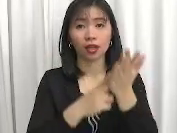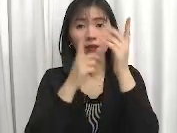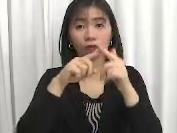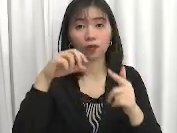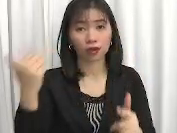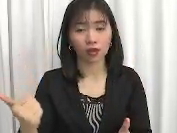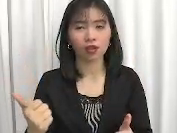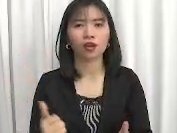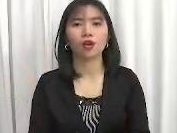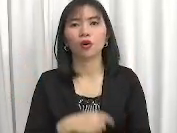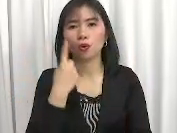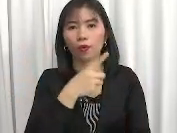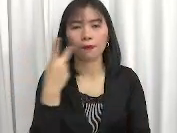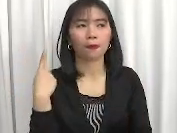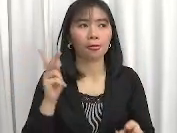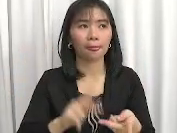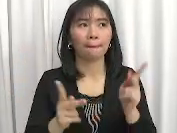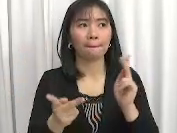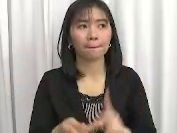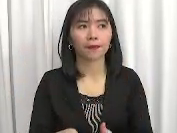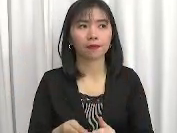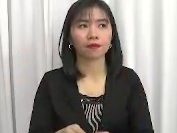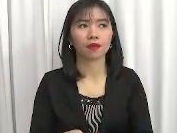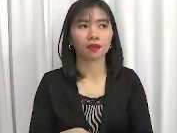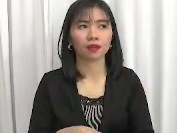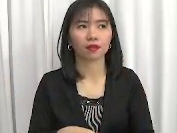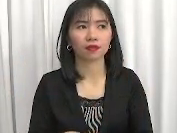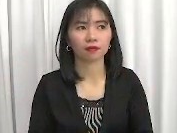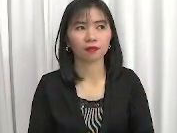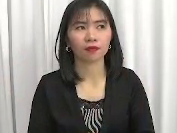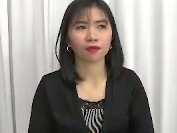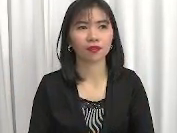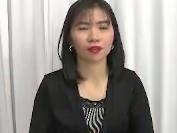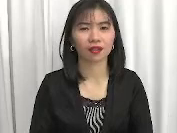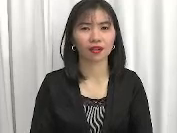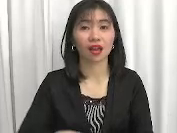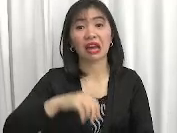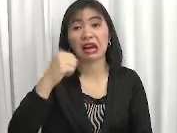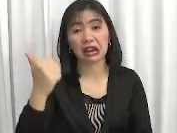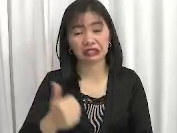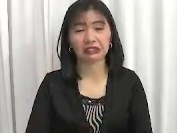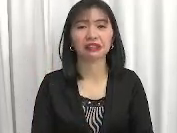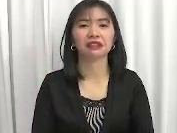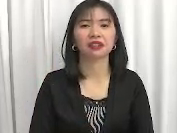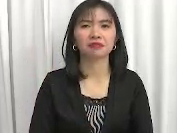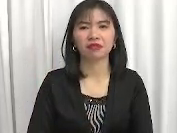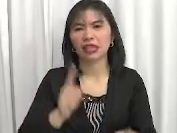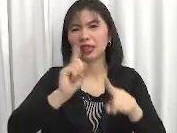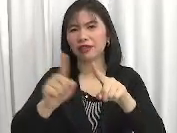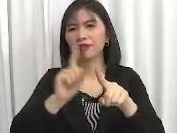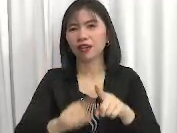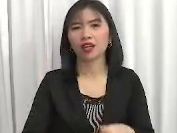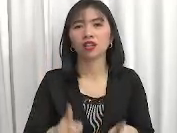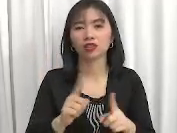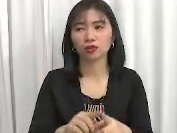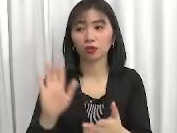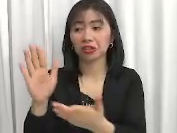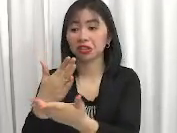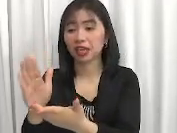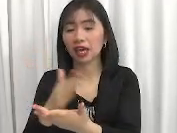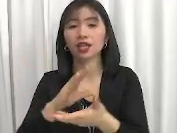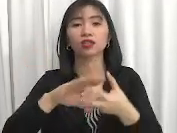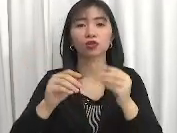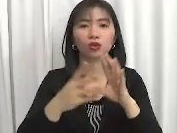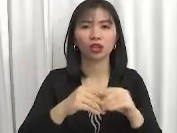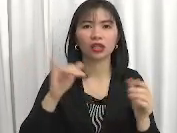Amen. Iba yung nagkukwento sa naninisi. Yun. Yeah. Iba yun. May technique po kami dyan